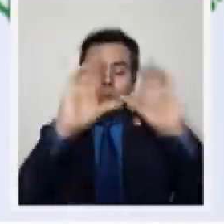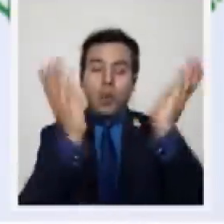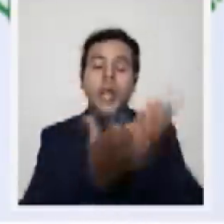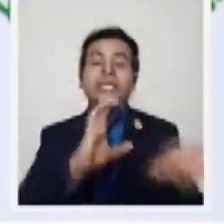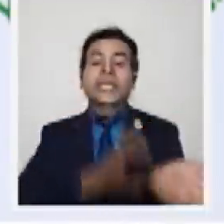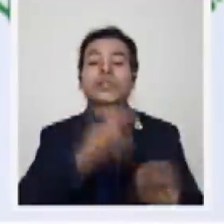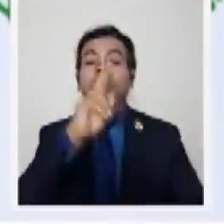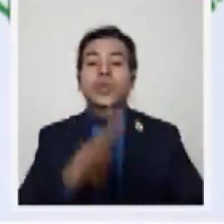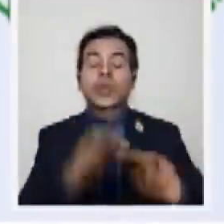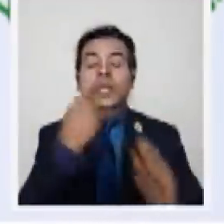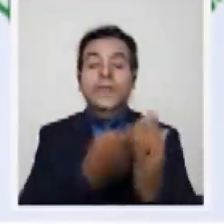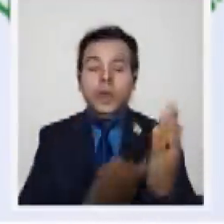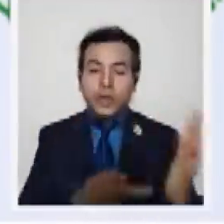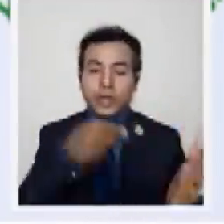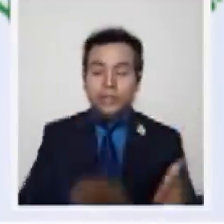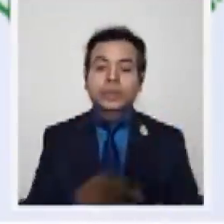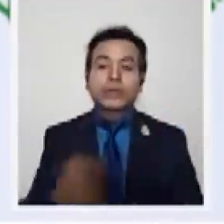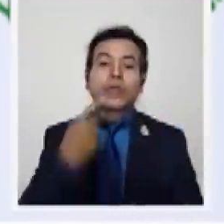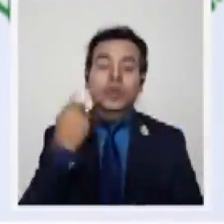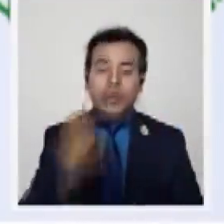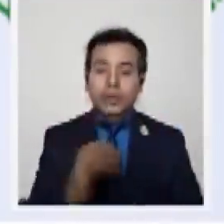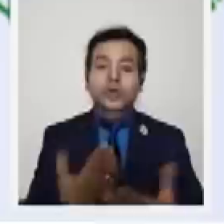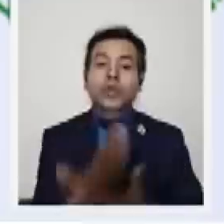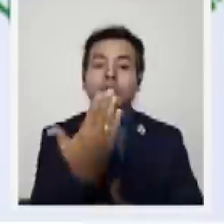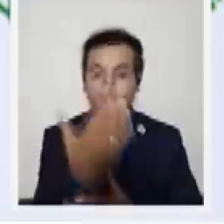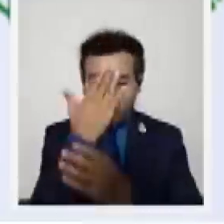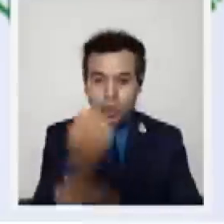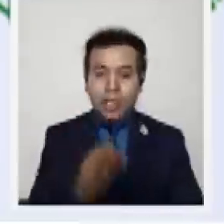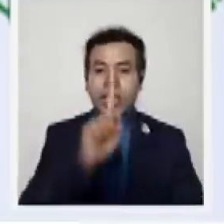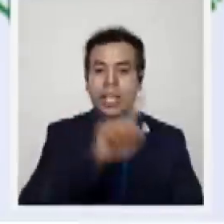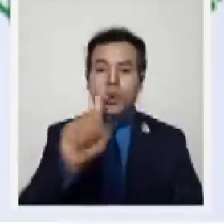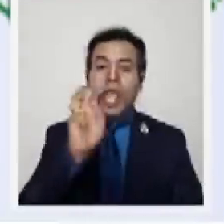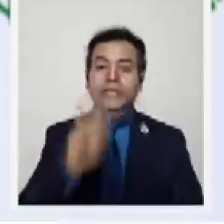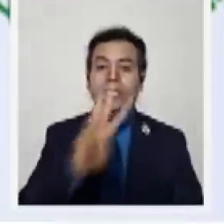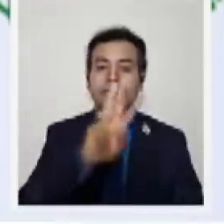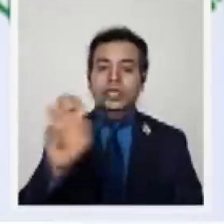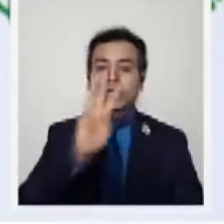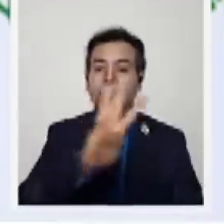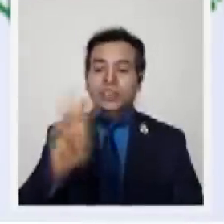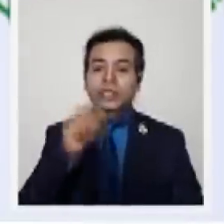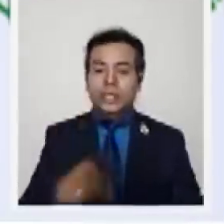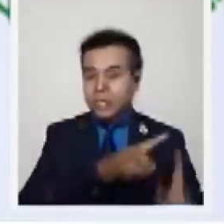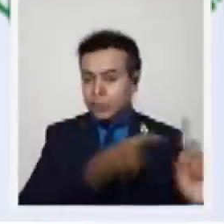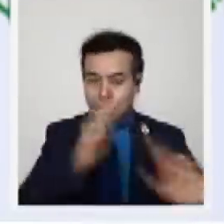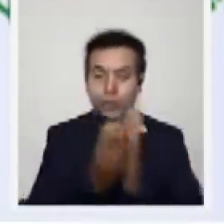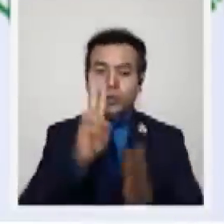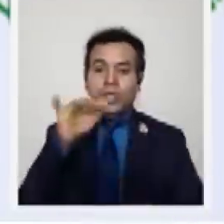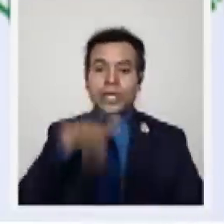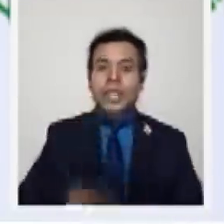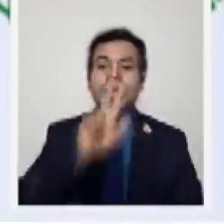দক্ষিণ পূর্ব এশিয়ার পরিস্থিতি যা গ্রহণ করা হয়েছে সিচুয়েশন রিপোর্ট বিশ্ব স্বাস্থ্য সংস্থা 2 জুন 2020। 24 ঘন্টা শনাক্ত